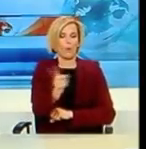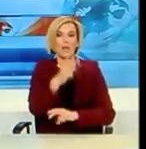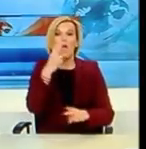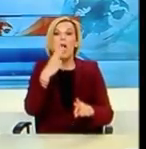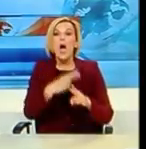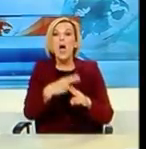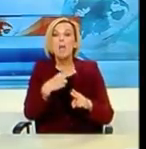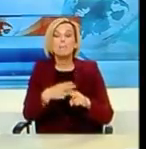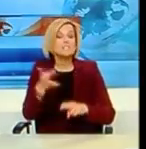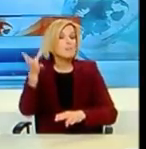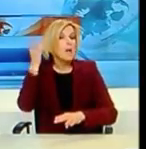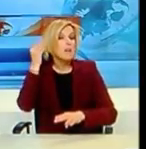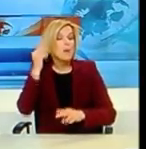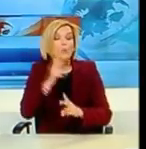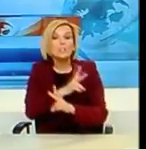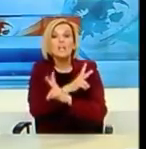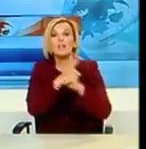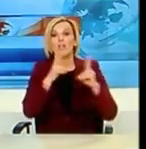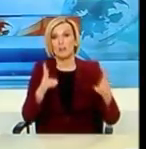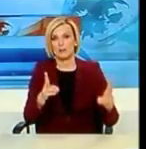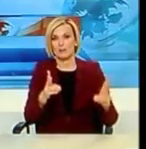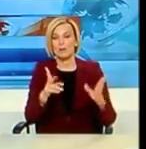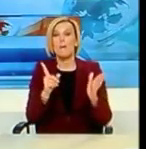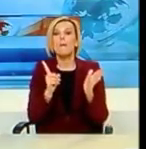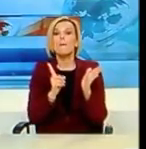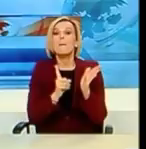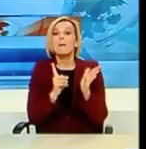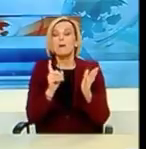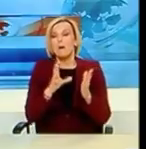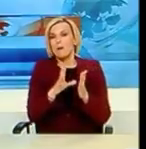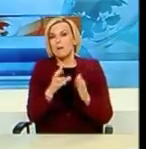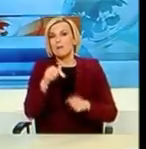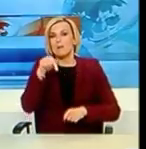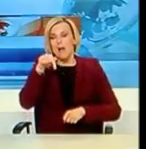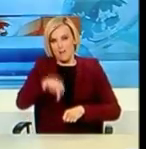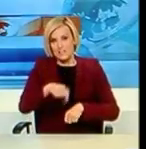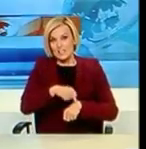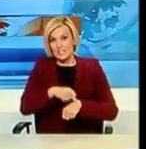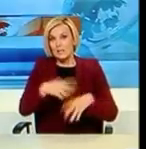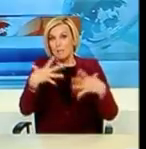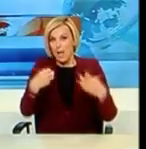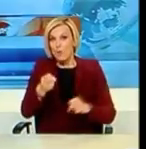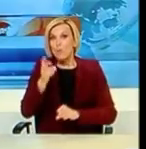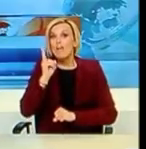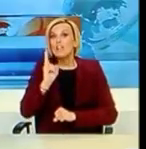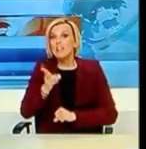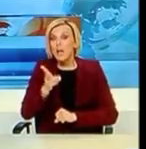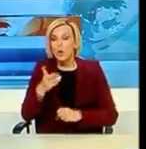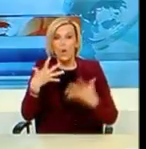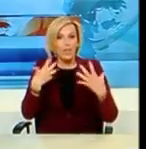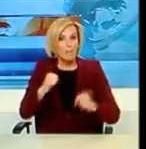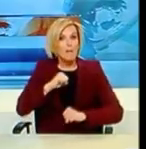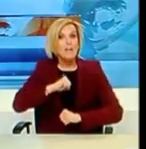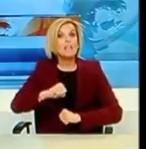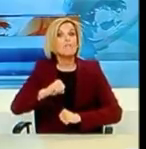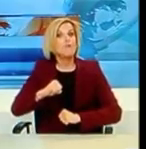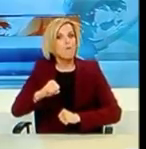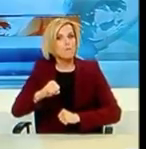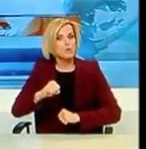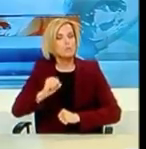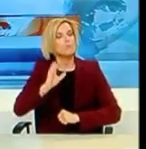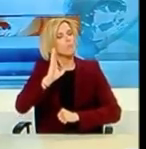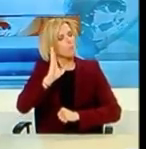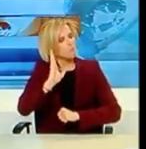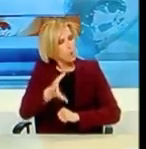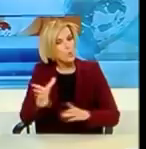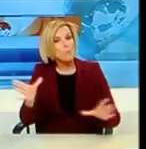σχεδόν εξαντληθεί. Το κακό θέλει ένα κρίκο δίπλα του για να απλωθεί. Και αυτή την αλυσίδα του τρόμου μπορούμε να τη σπάσουμε